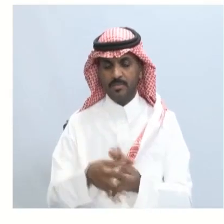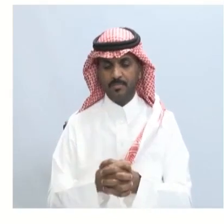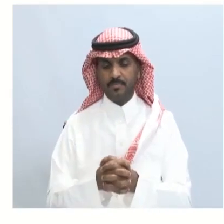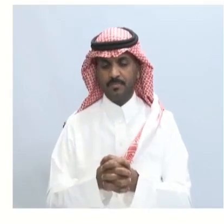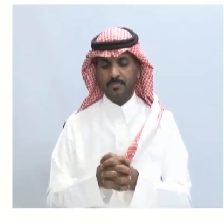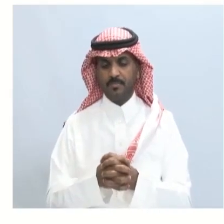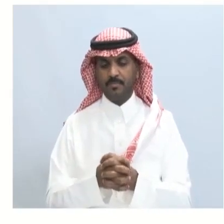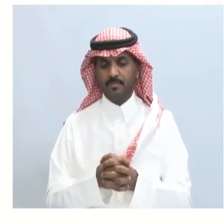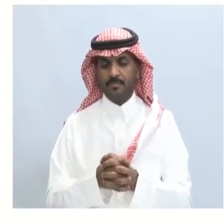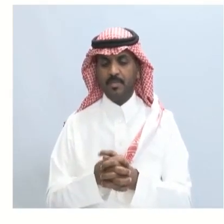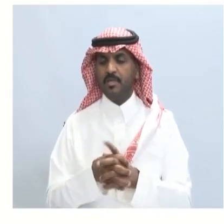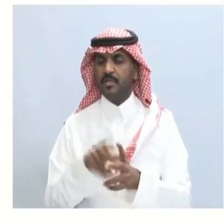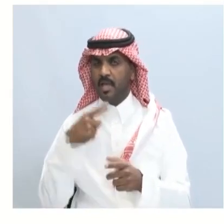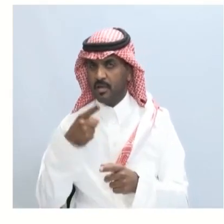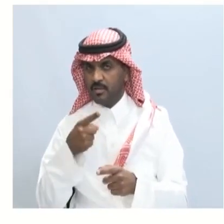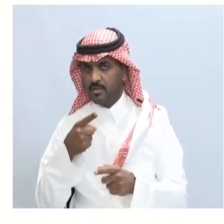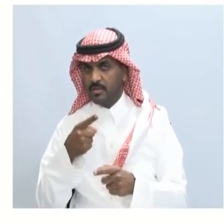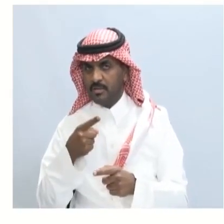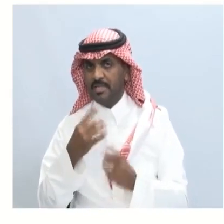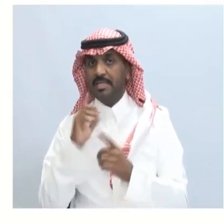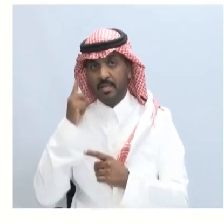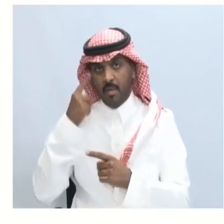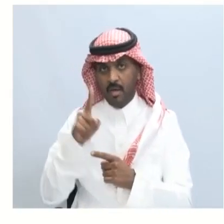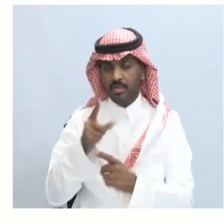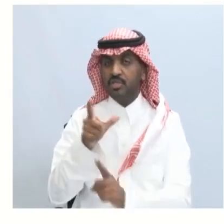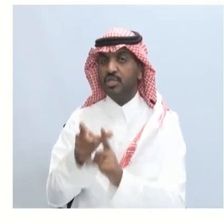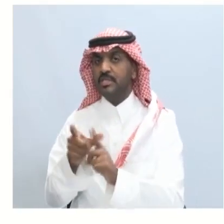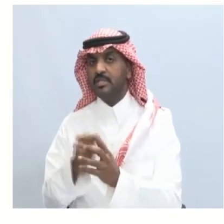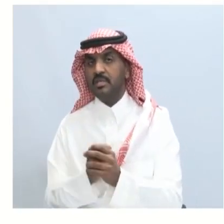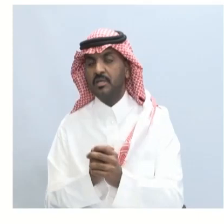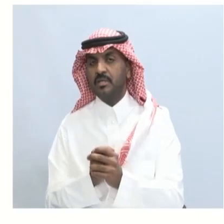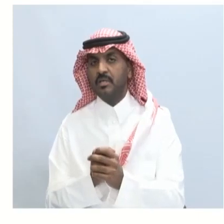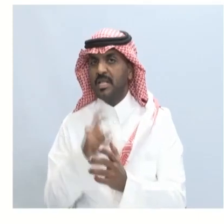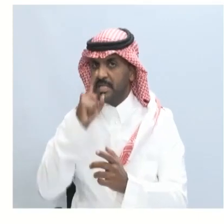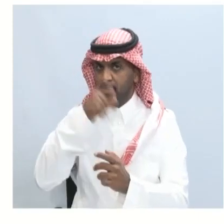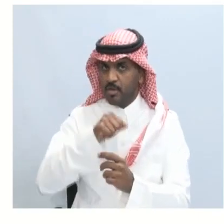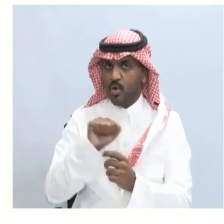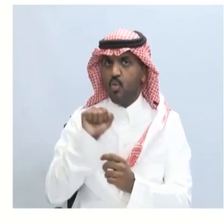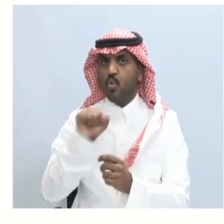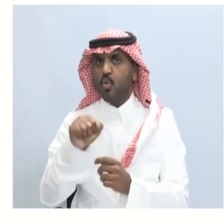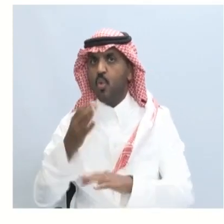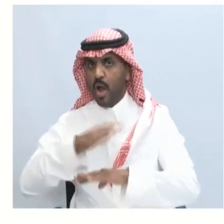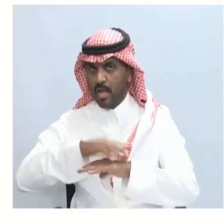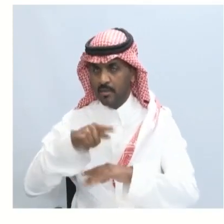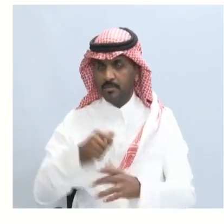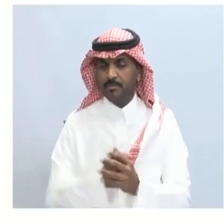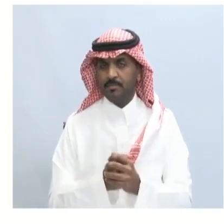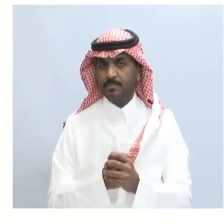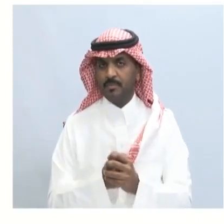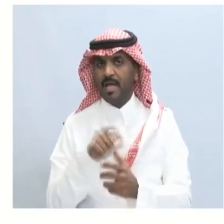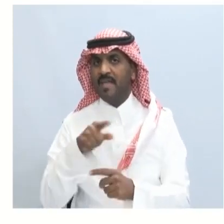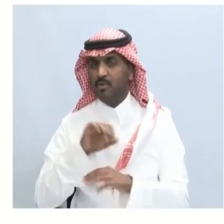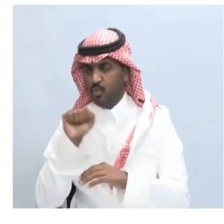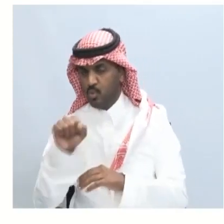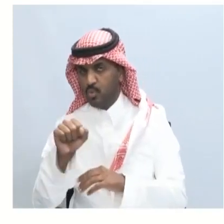الاعمل اذا خوطب باعتبار شخصه من التزامات او حقوق عليه وهذه